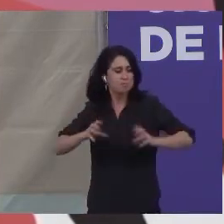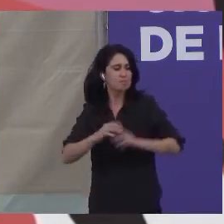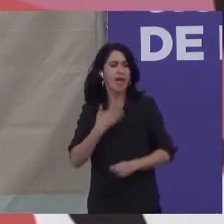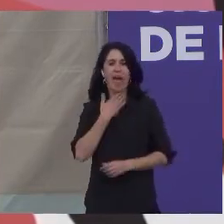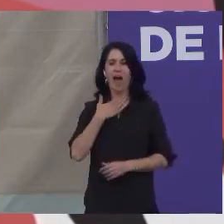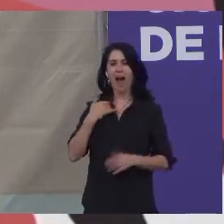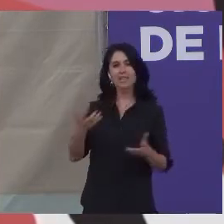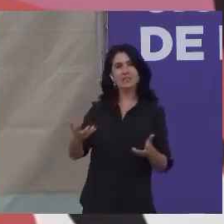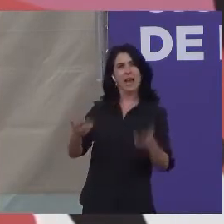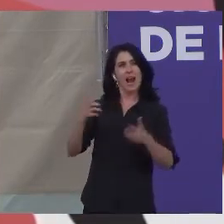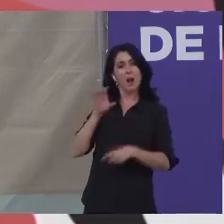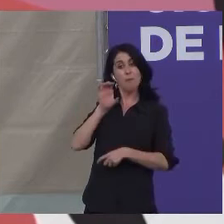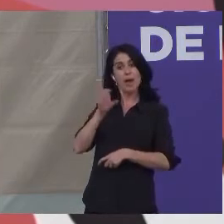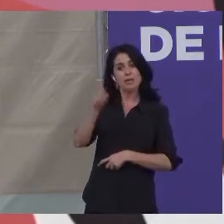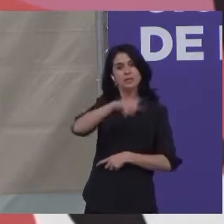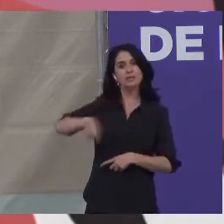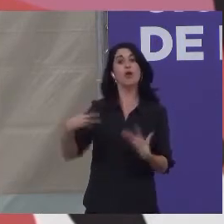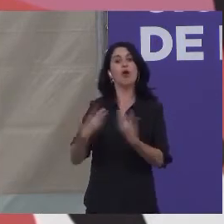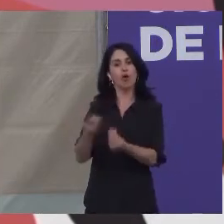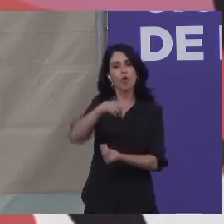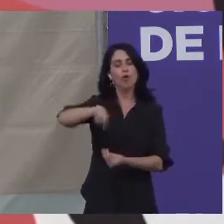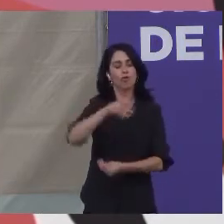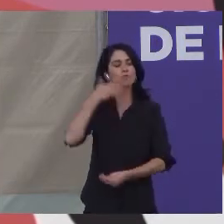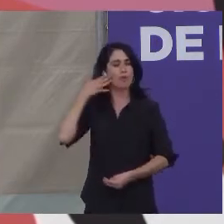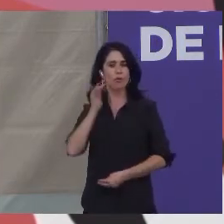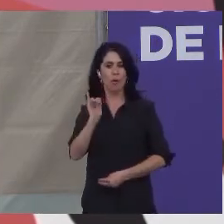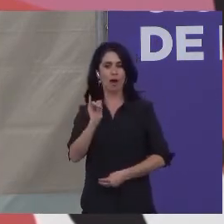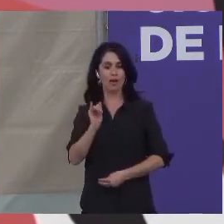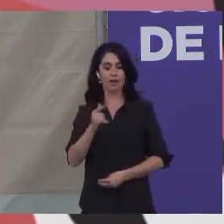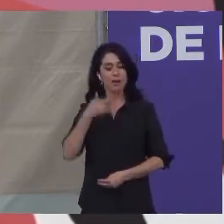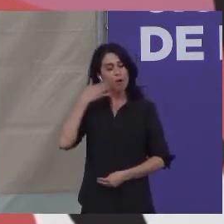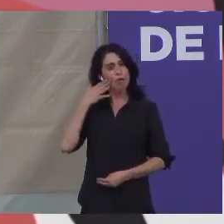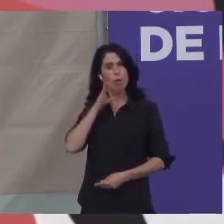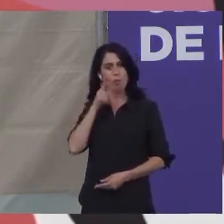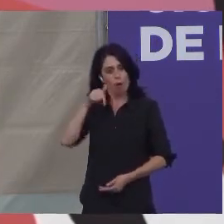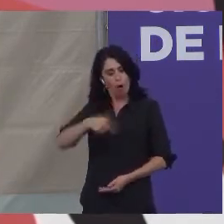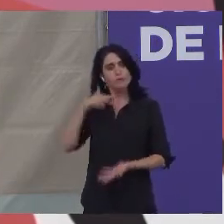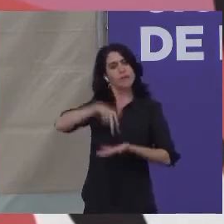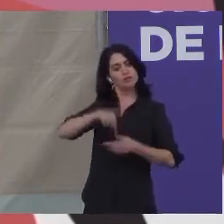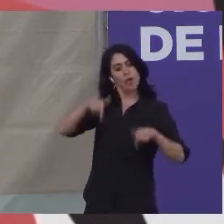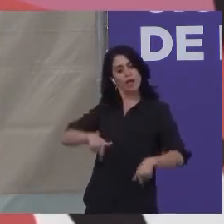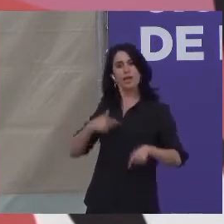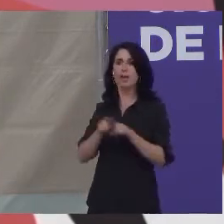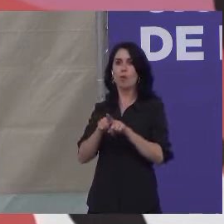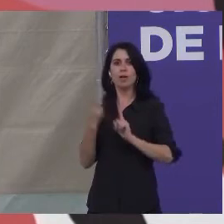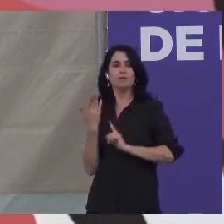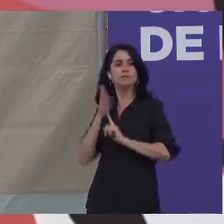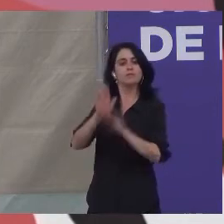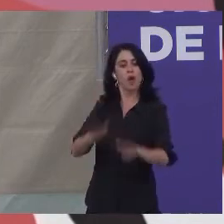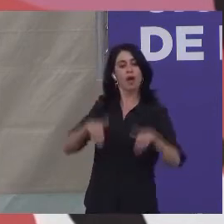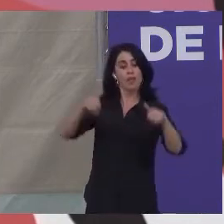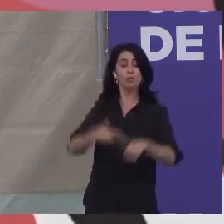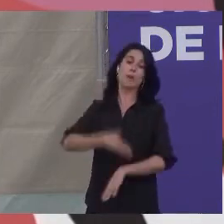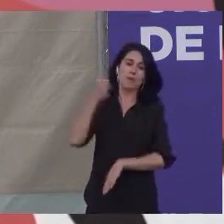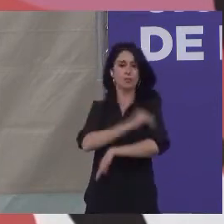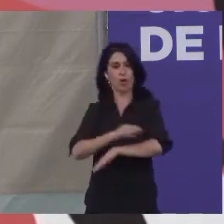de guanyar el país que ja ve. És un orgull així estar avui representant a una candidatura Més Morat, Més